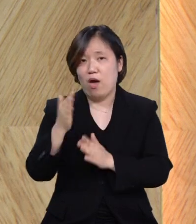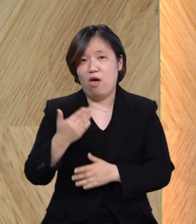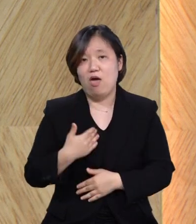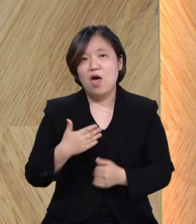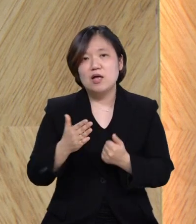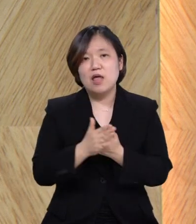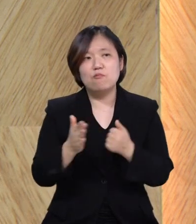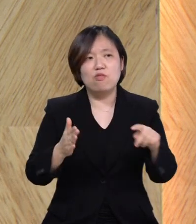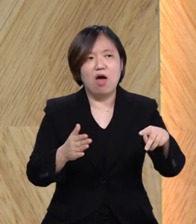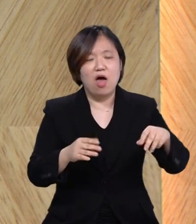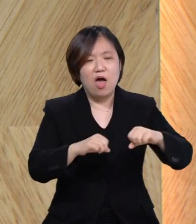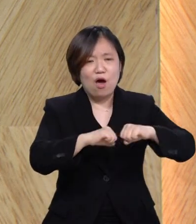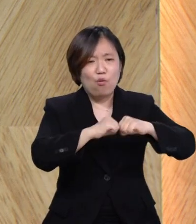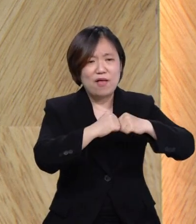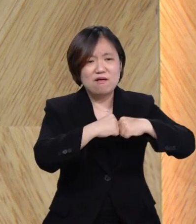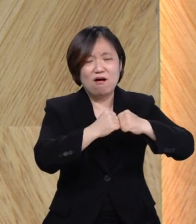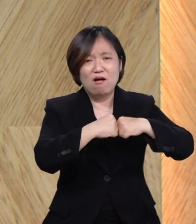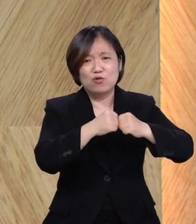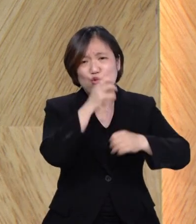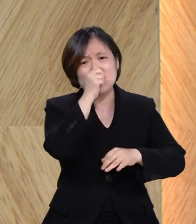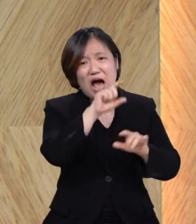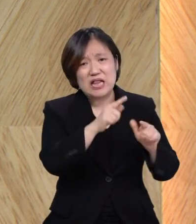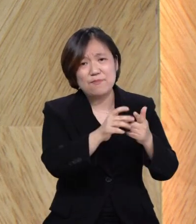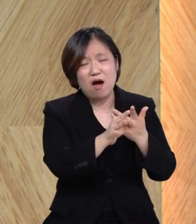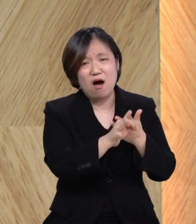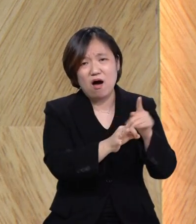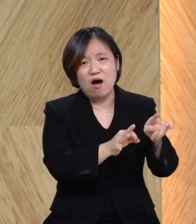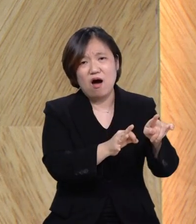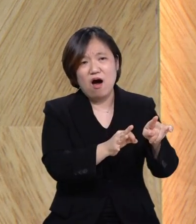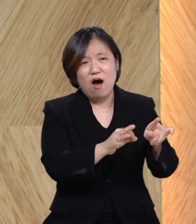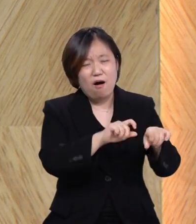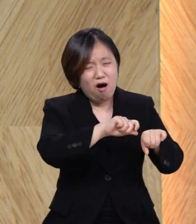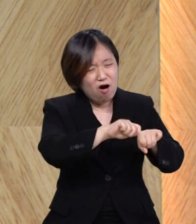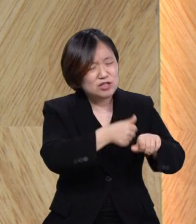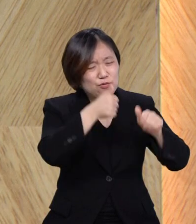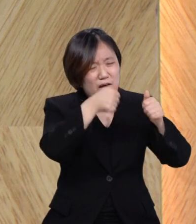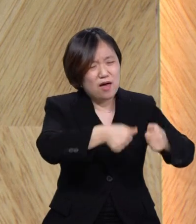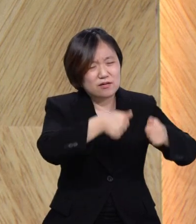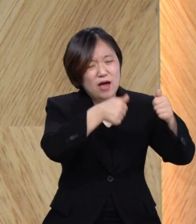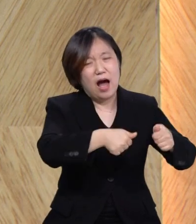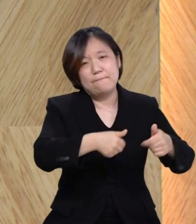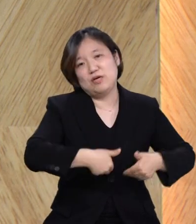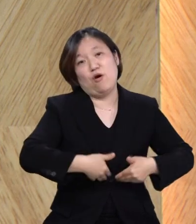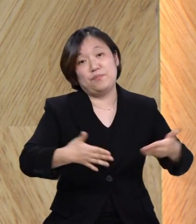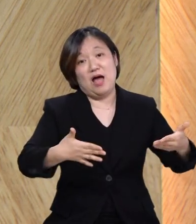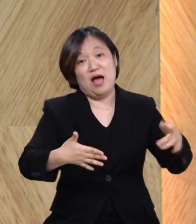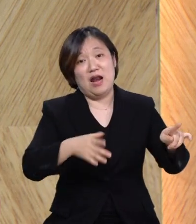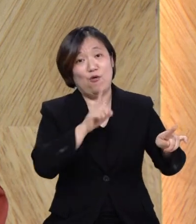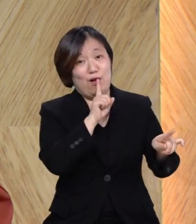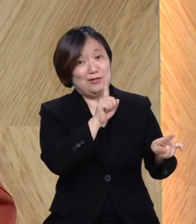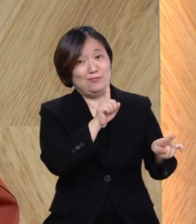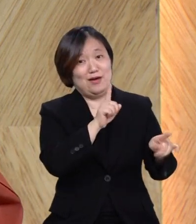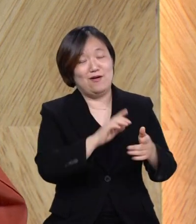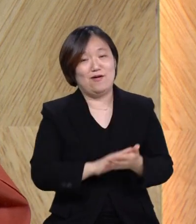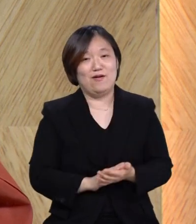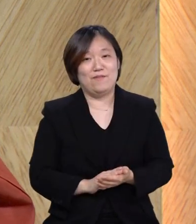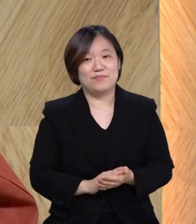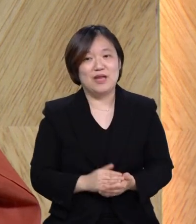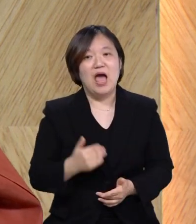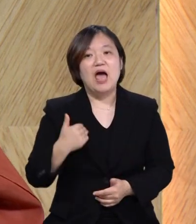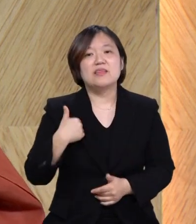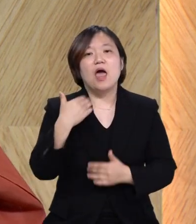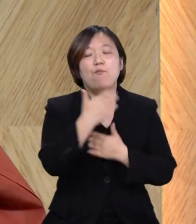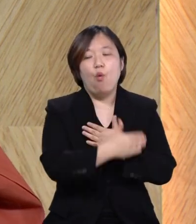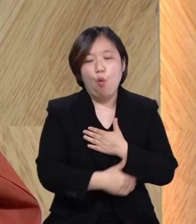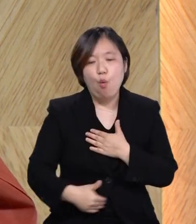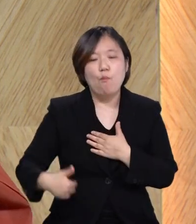관절염이 있고 몸이 안 좋으시면 그러니까 억지로 108배 안 하셔도 된다 그러니까 내 신체